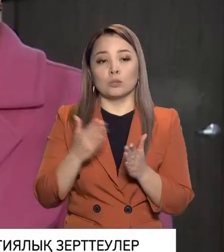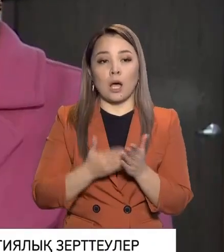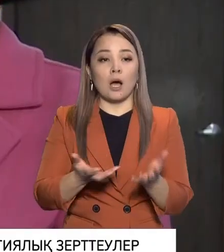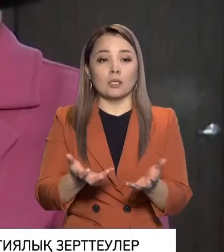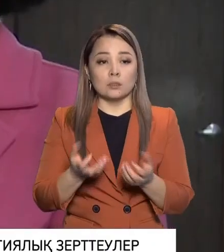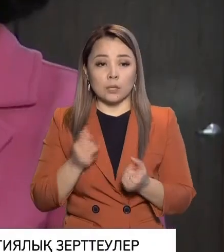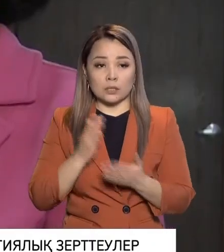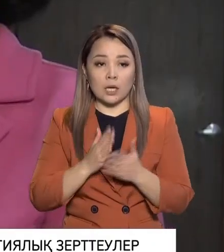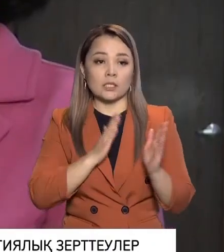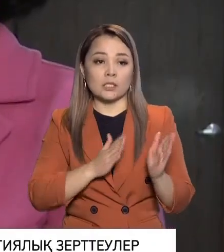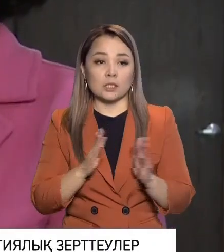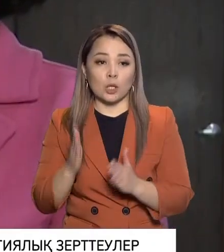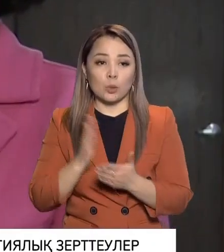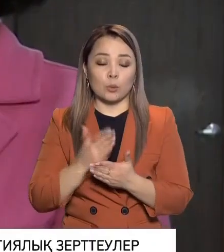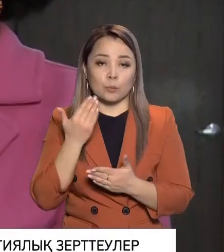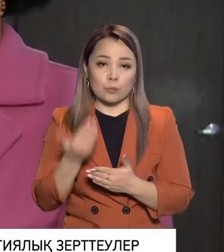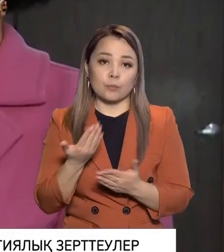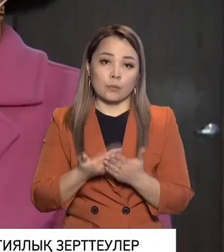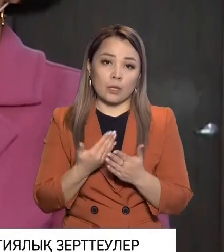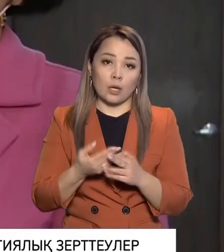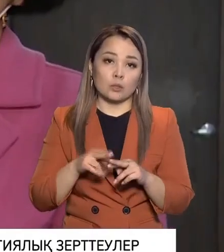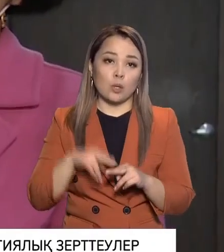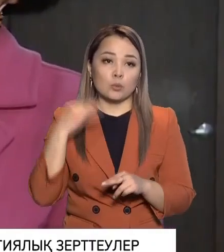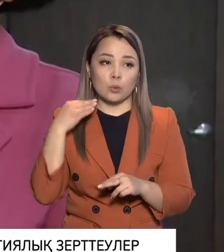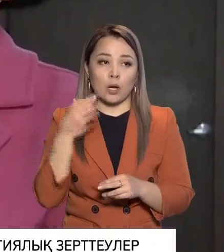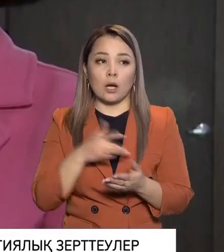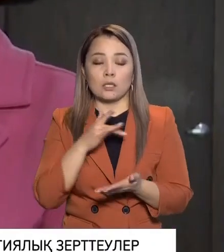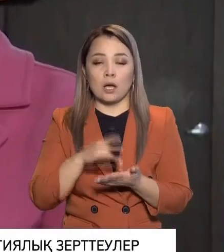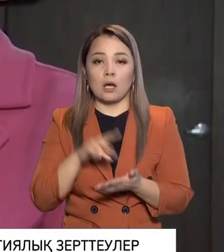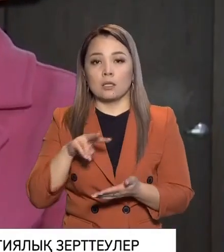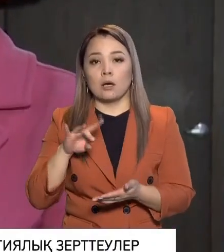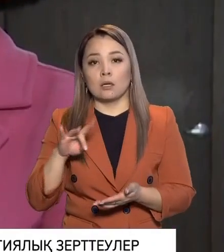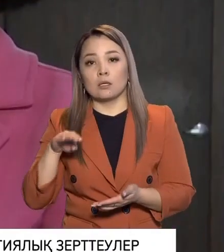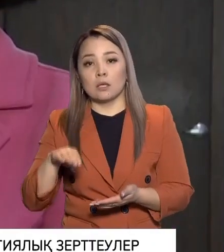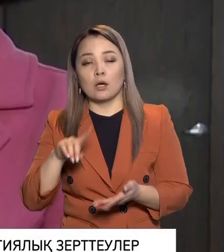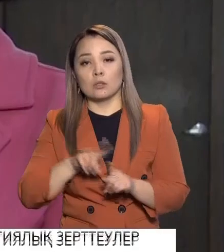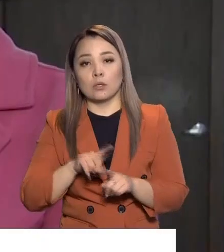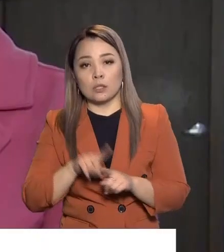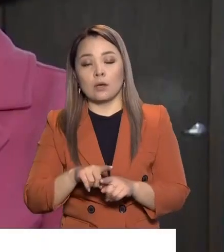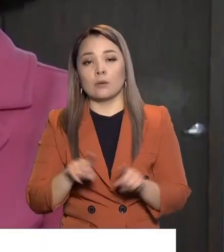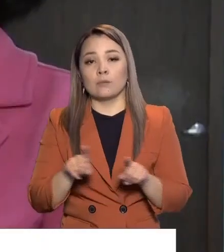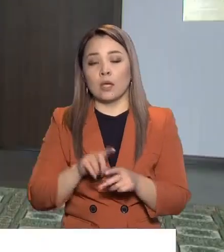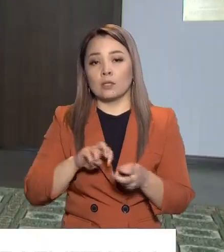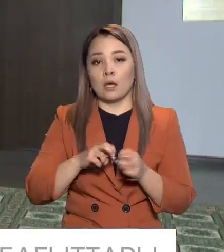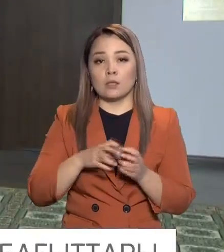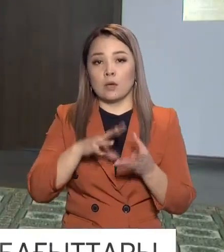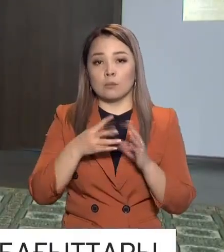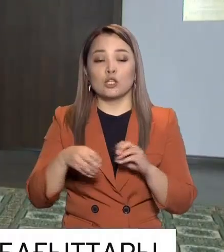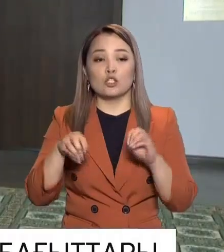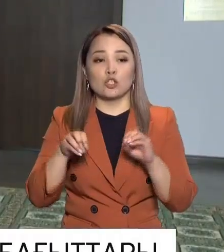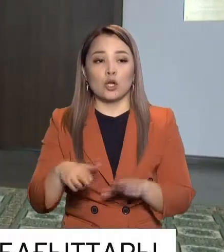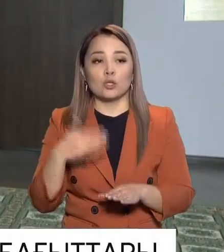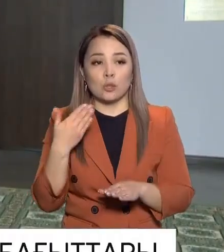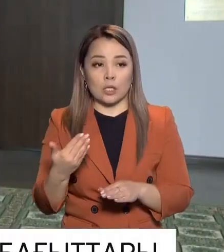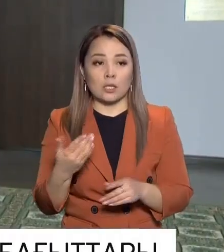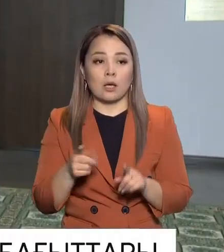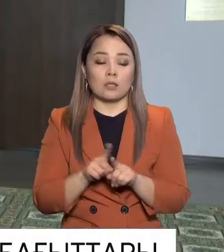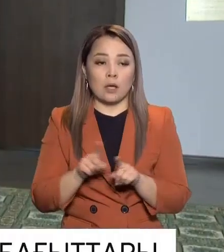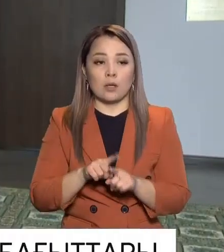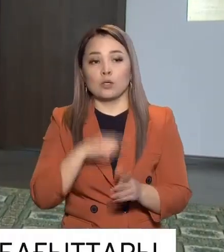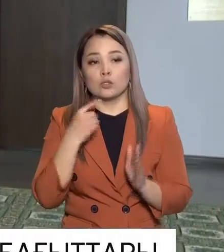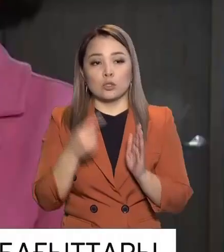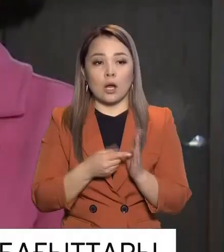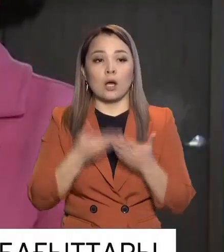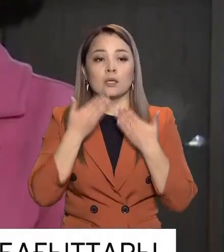алымды реттеу, мысалы Нұрсұлтан қаласындағы мысалы ЛРТ-ға қатысты мәселені шешуі, осындай жаңағыдай сауалдар